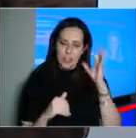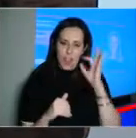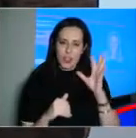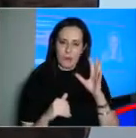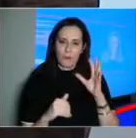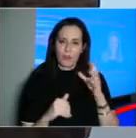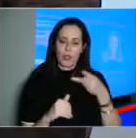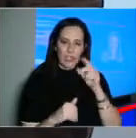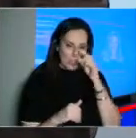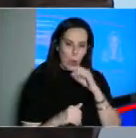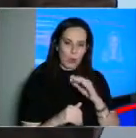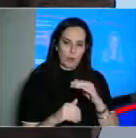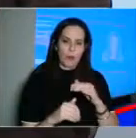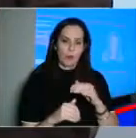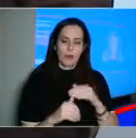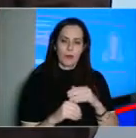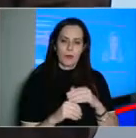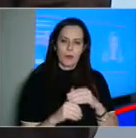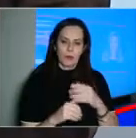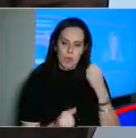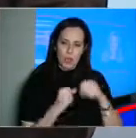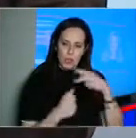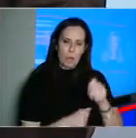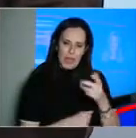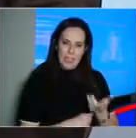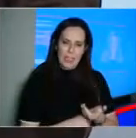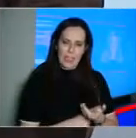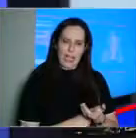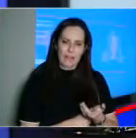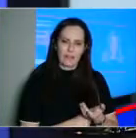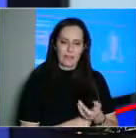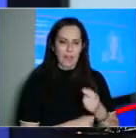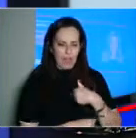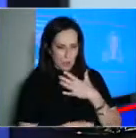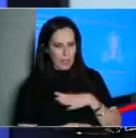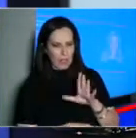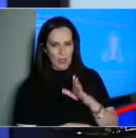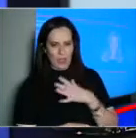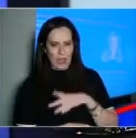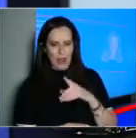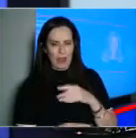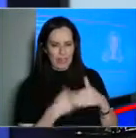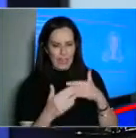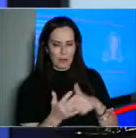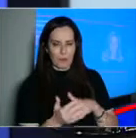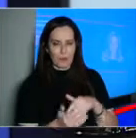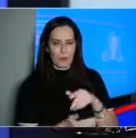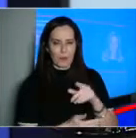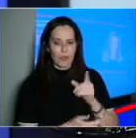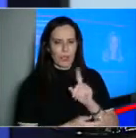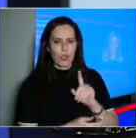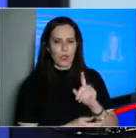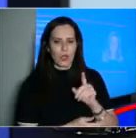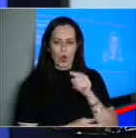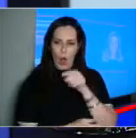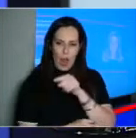יותר צניות פחות, אתם יודעים, קשה להיות בכנסת. לא, לא, אז עכשיו אני רוצה רגע לקחת קדימה, כי האייטם לא כוון